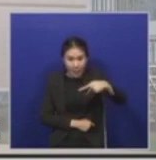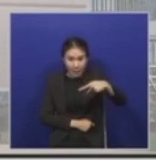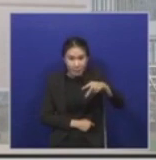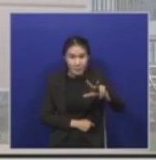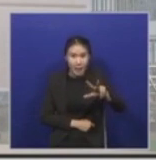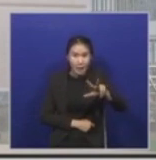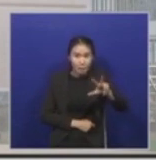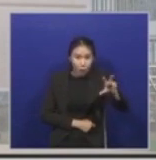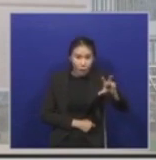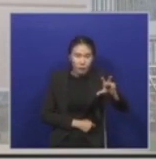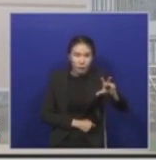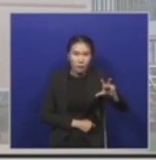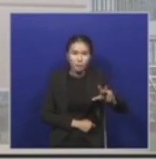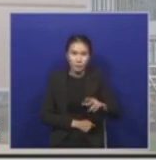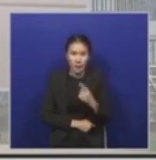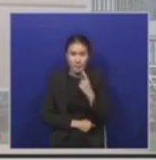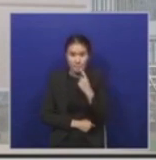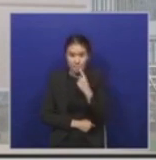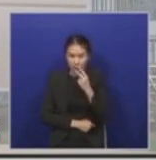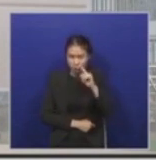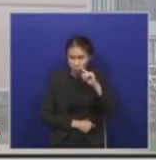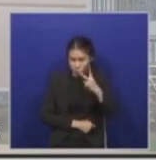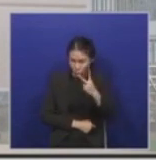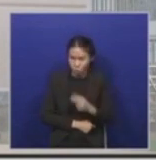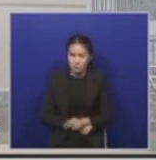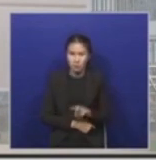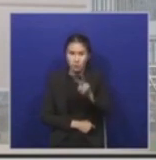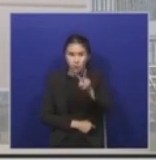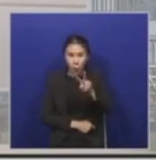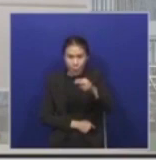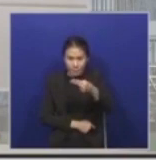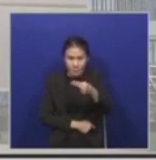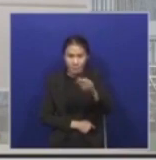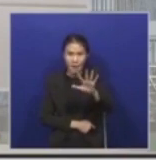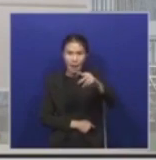25,300 บาทดูปากจีรายุนะฮะไม่ได้ผิด